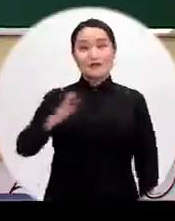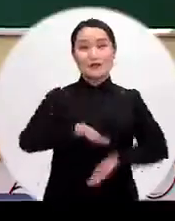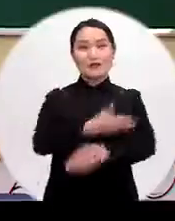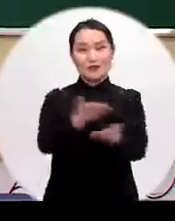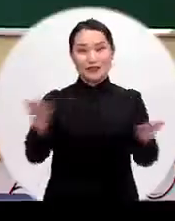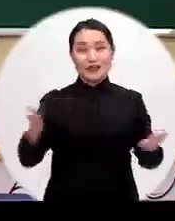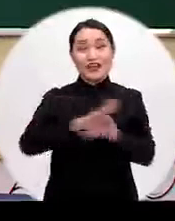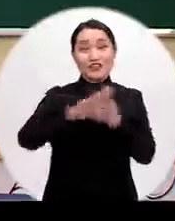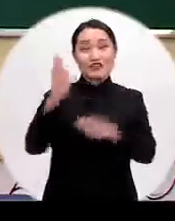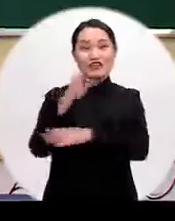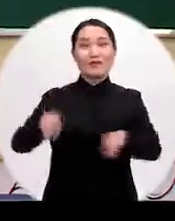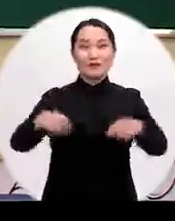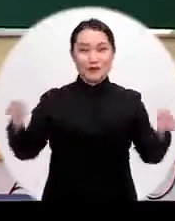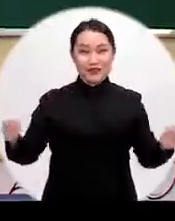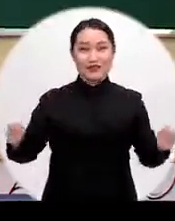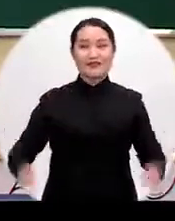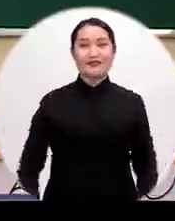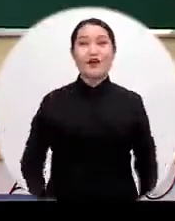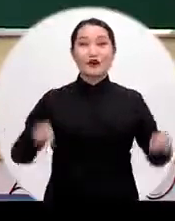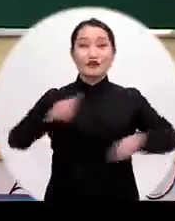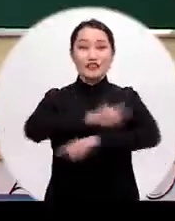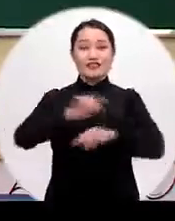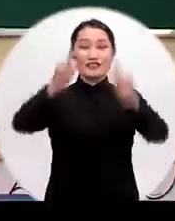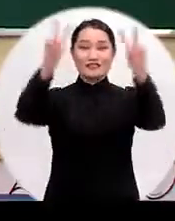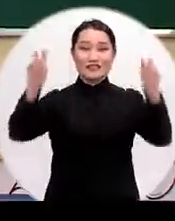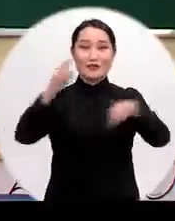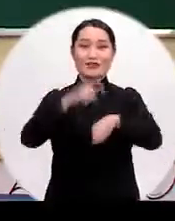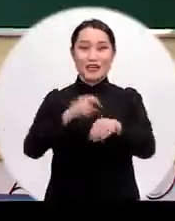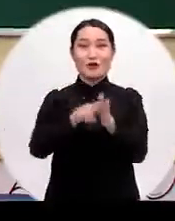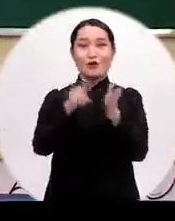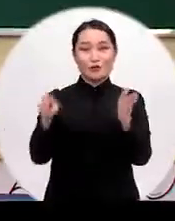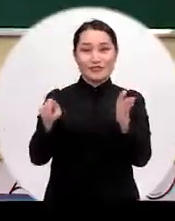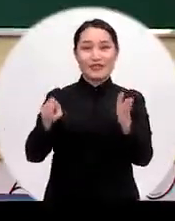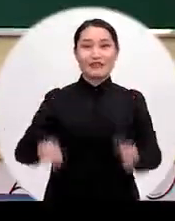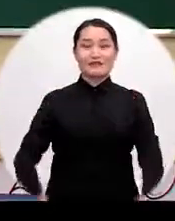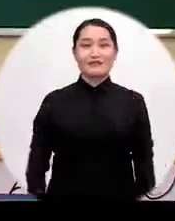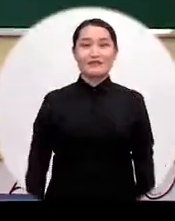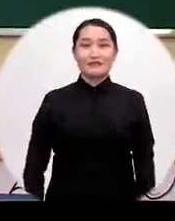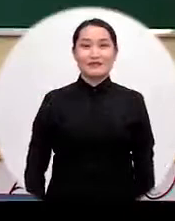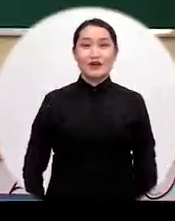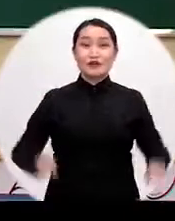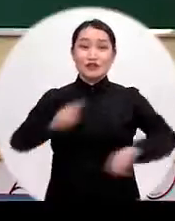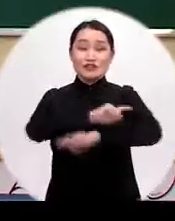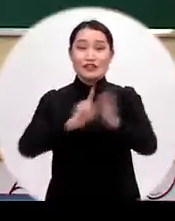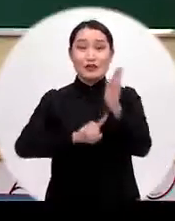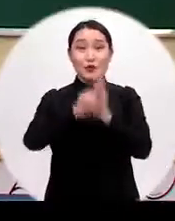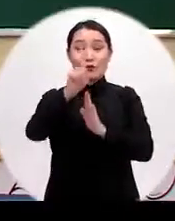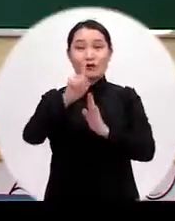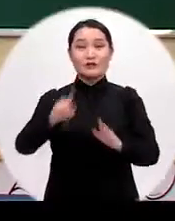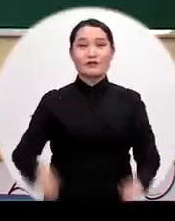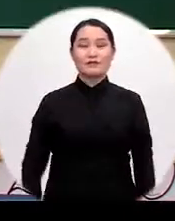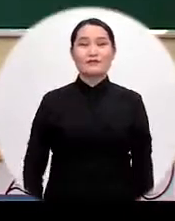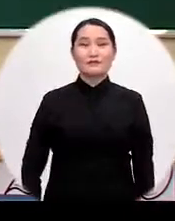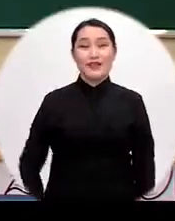Сайн байцгаана уу хүүхдүүдээ. Шинэ өдрийн мэнд хүргэе. Өнөөдрийн сэдэв цаг хугацаа. За өнөөдрийн хичээлийг эхлүүлэхийн өмнө